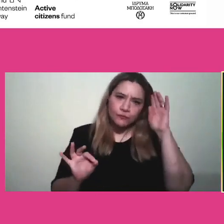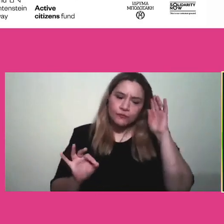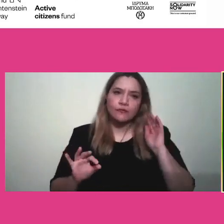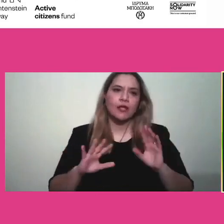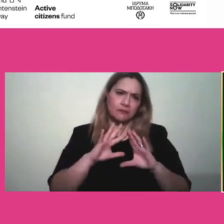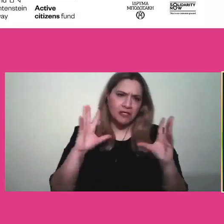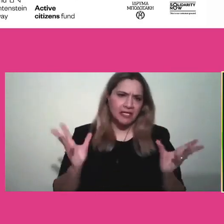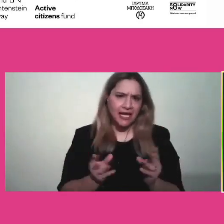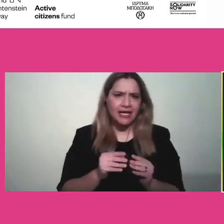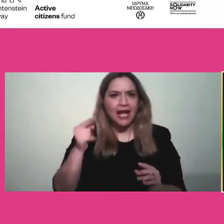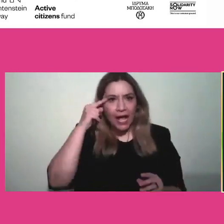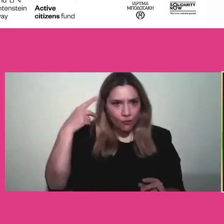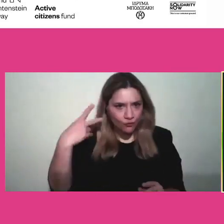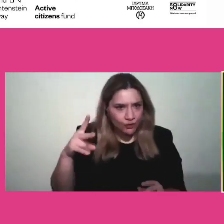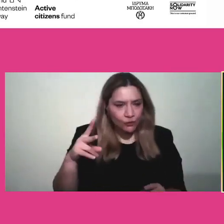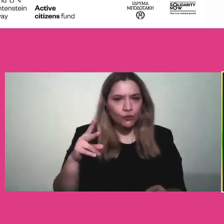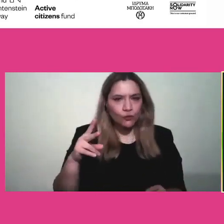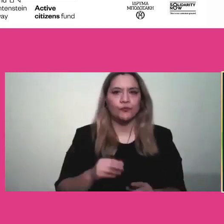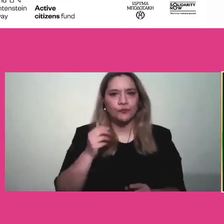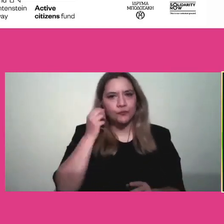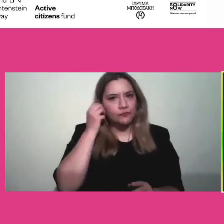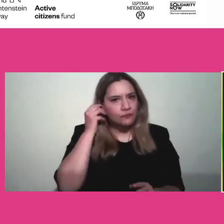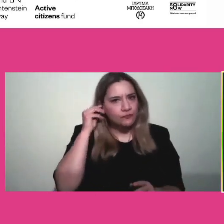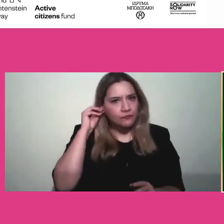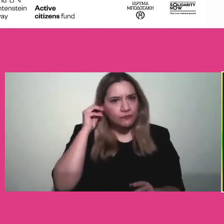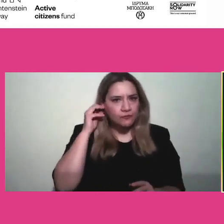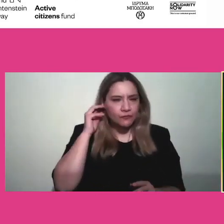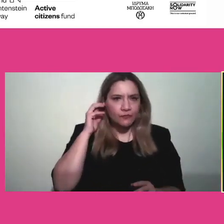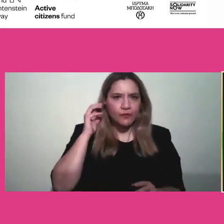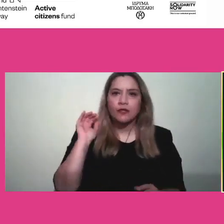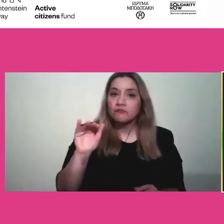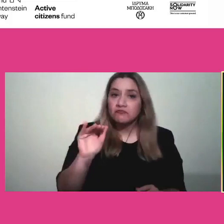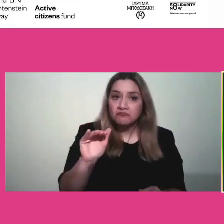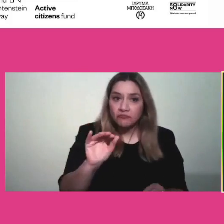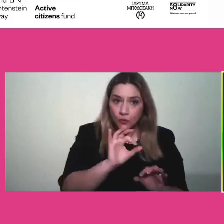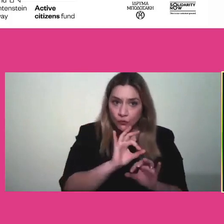Γενικά, την άποψή του. Θάνο, είσαι εδώ, μας ακούς?